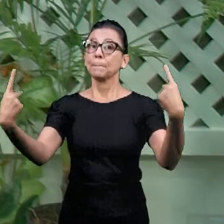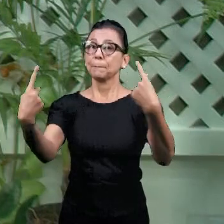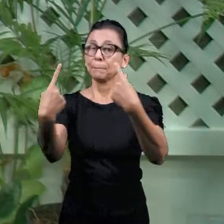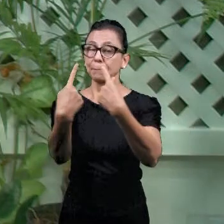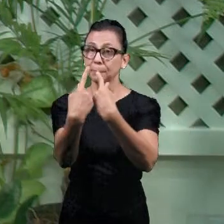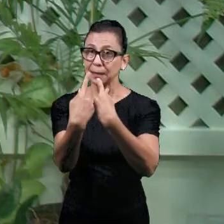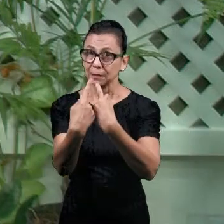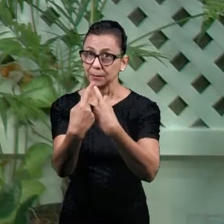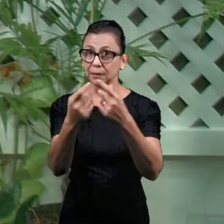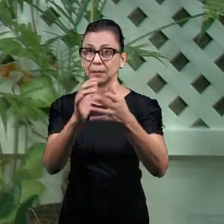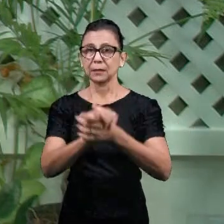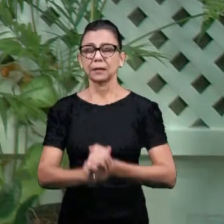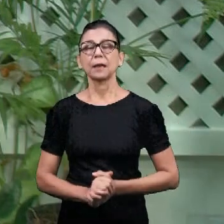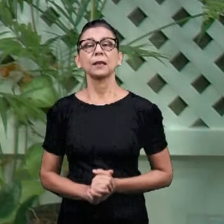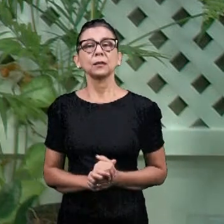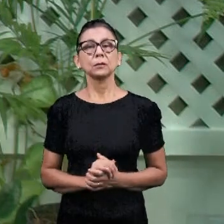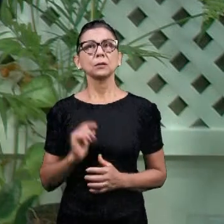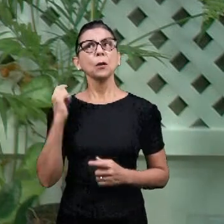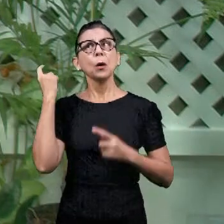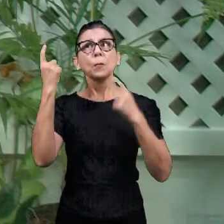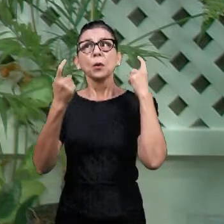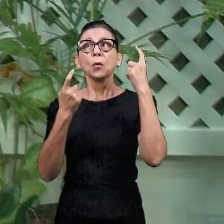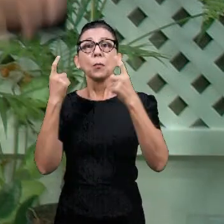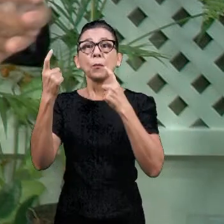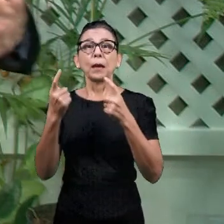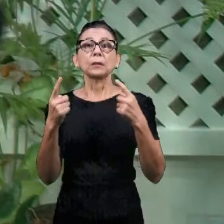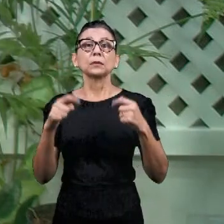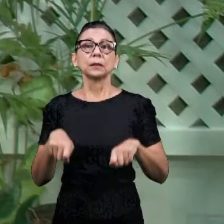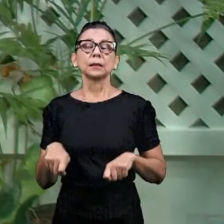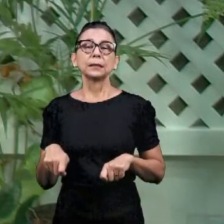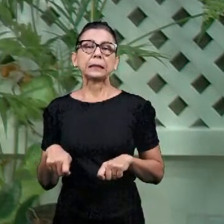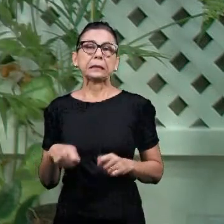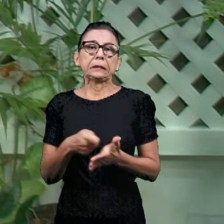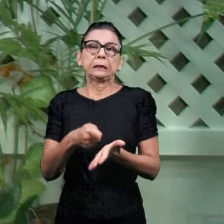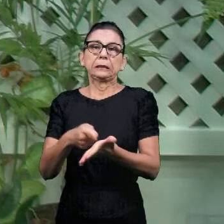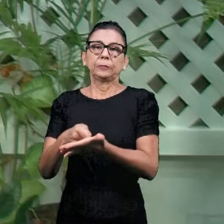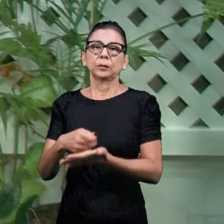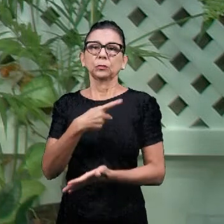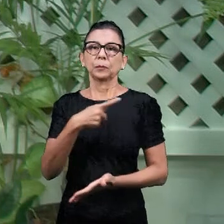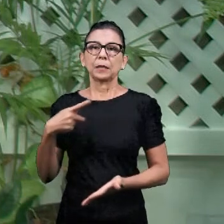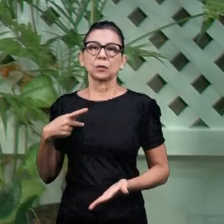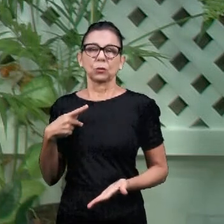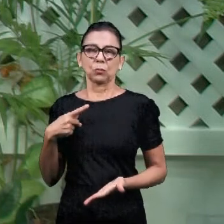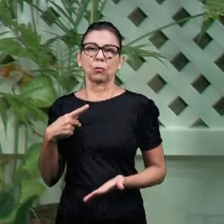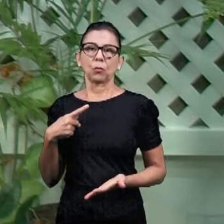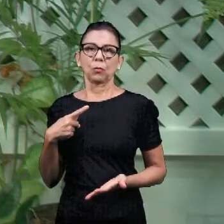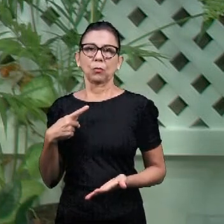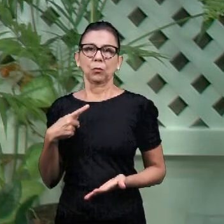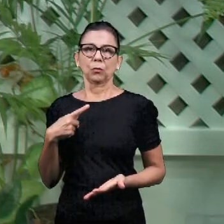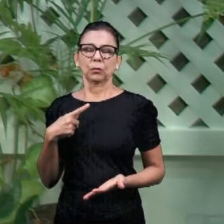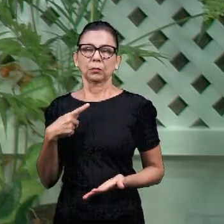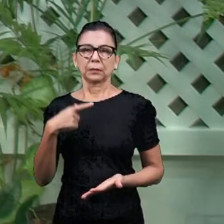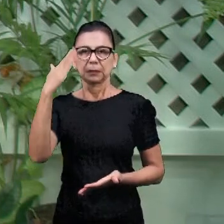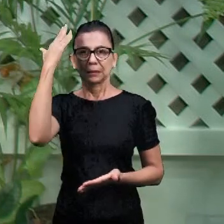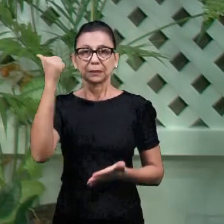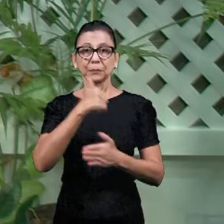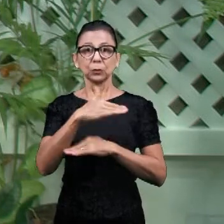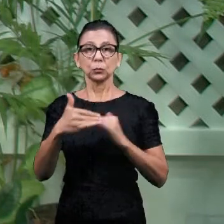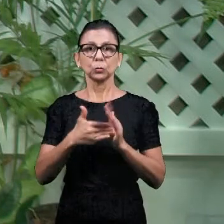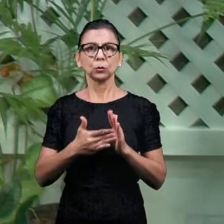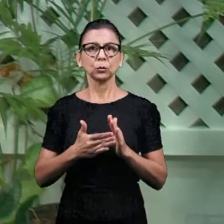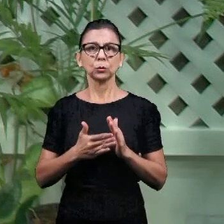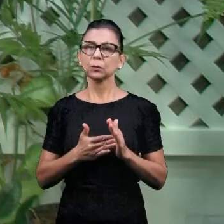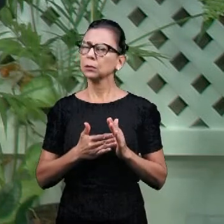actualisé, mais il peut utiliser un diacre, il peut utiliser un oint, il peut utiliser une sœur pour faire cela. Il n'est pas